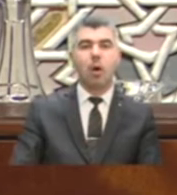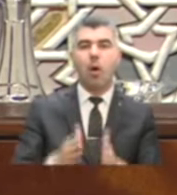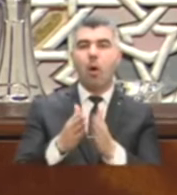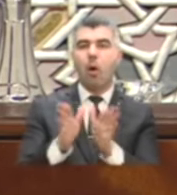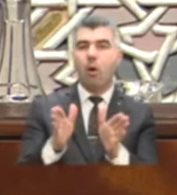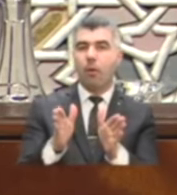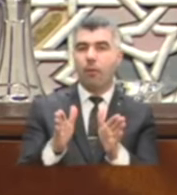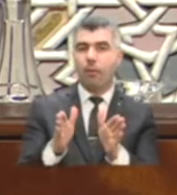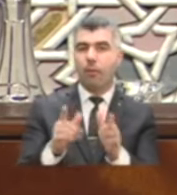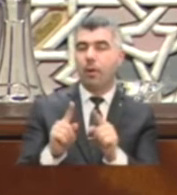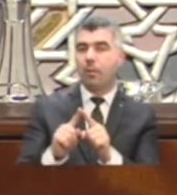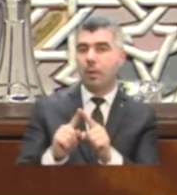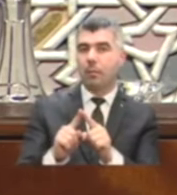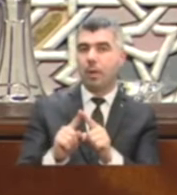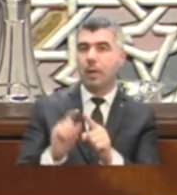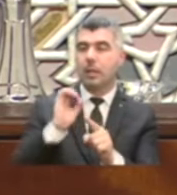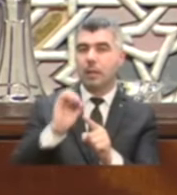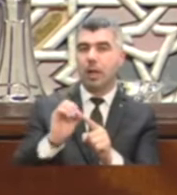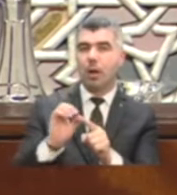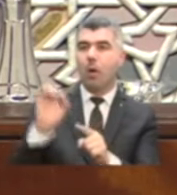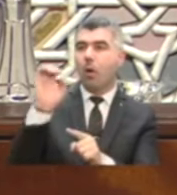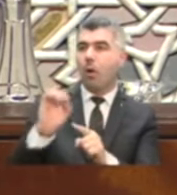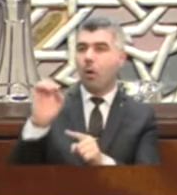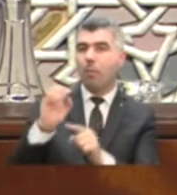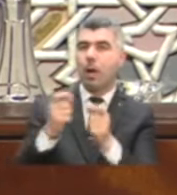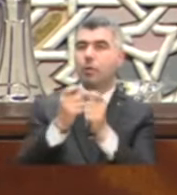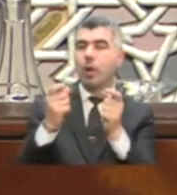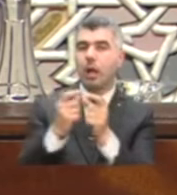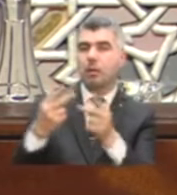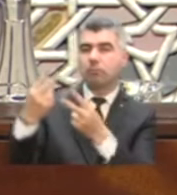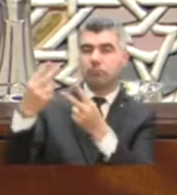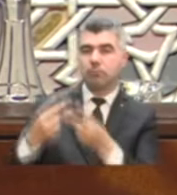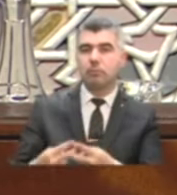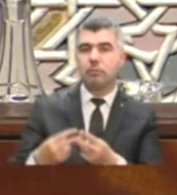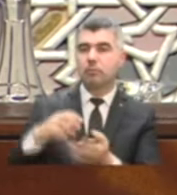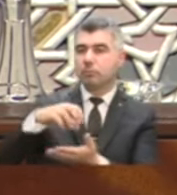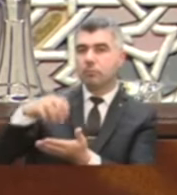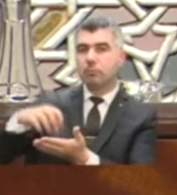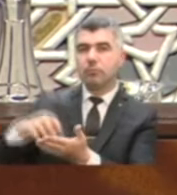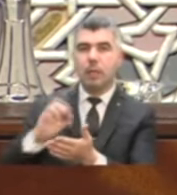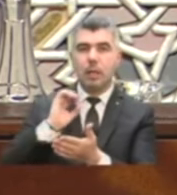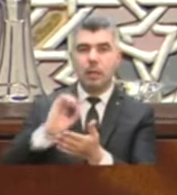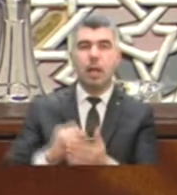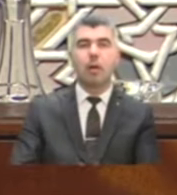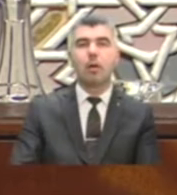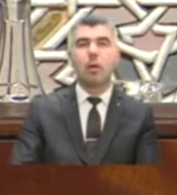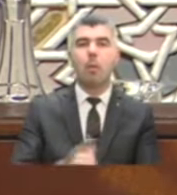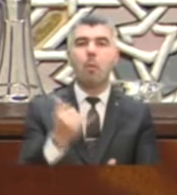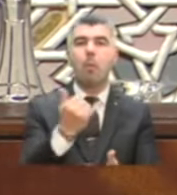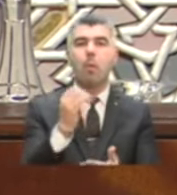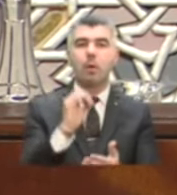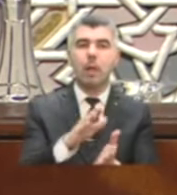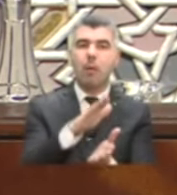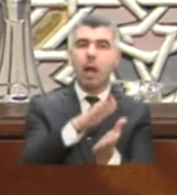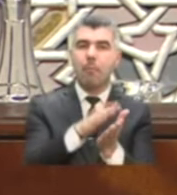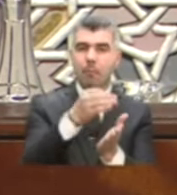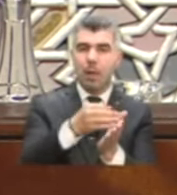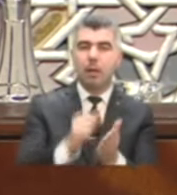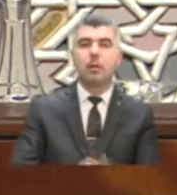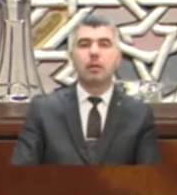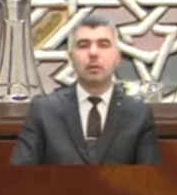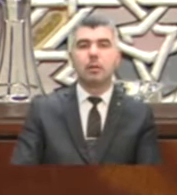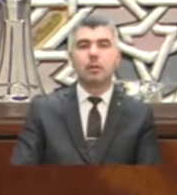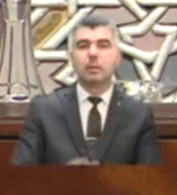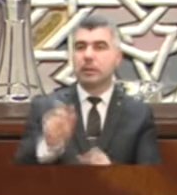باب الاستثمار الوطني والأجنبي لإحداث وحدات صغيرة ومتوسطة للتقرير والتخزين. للسيدات